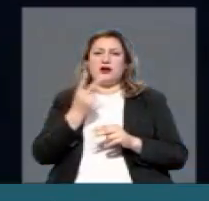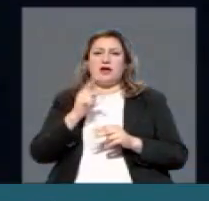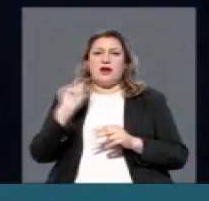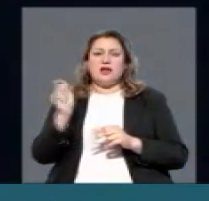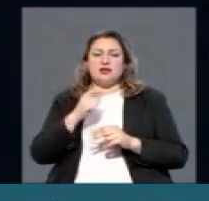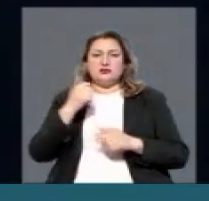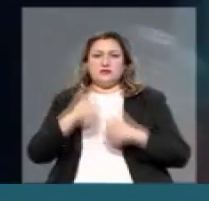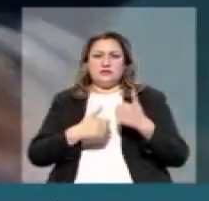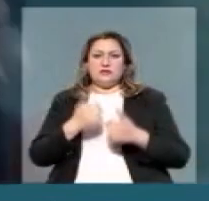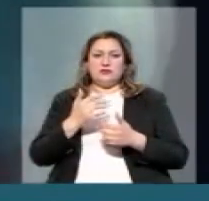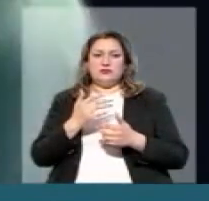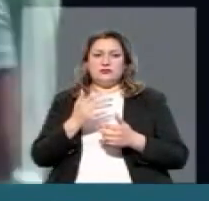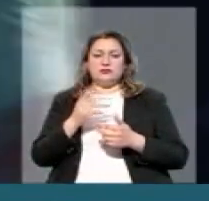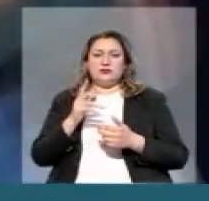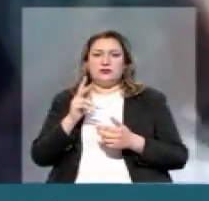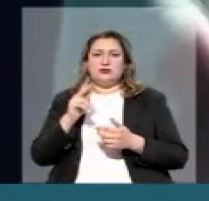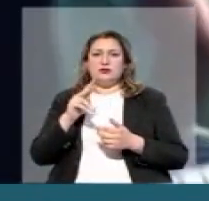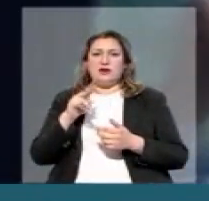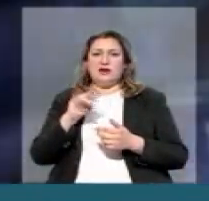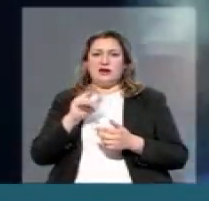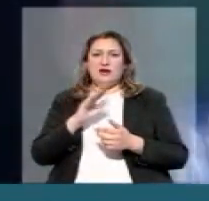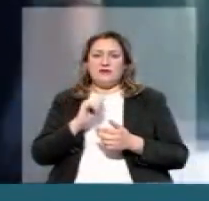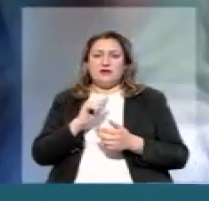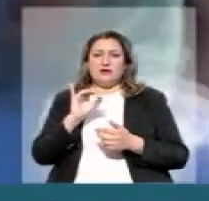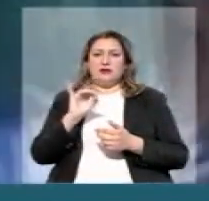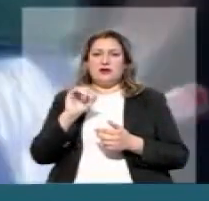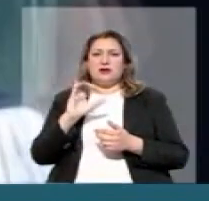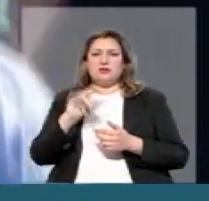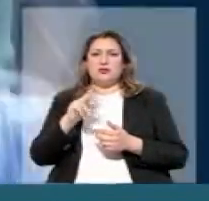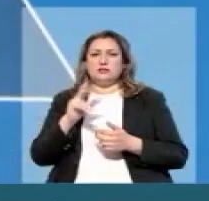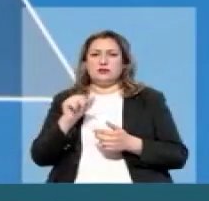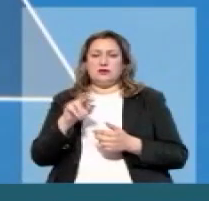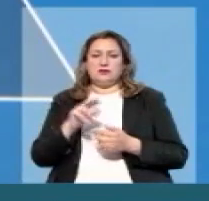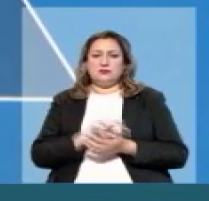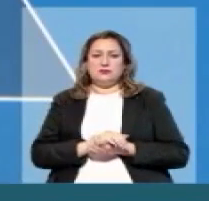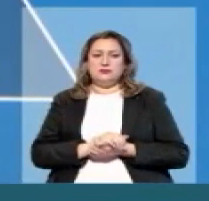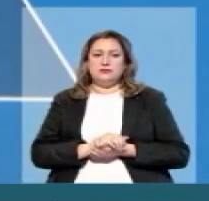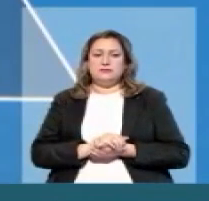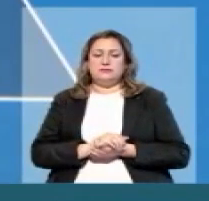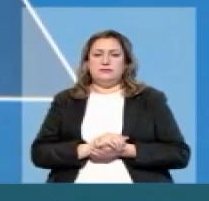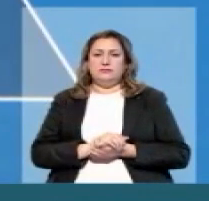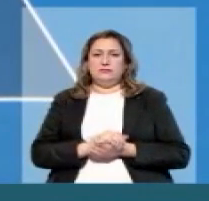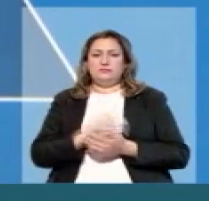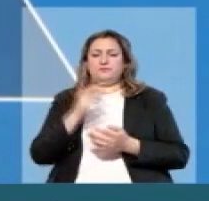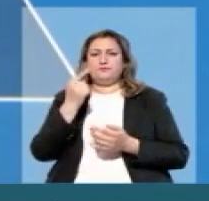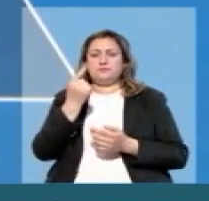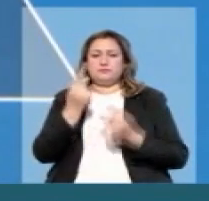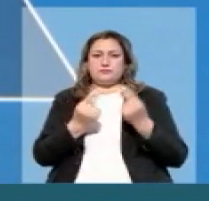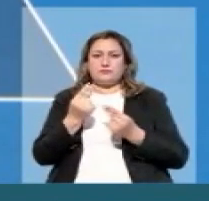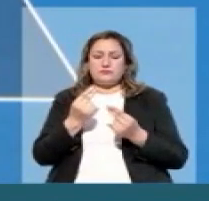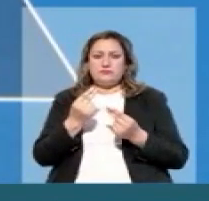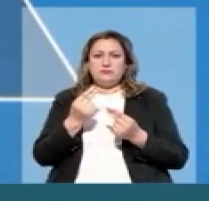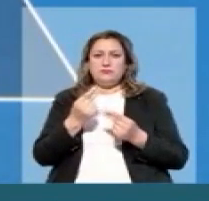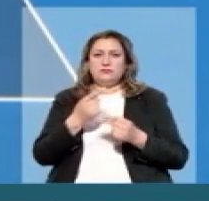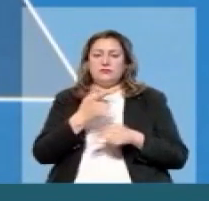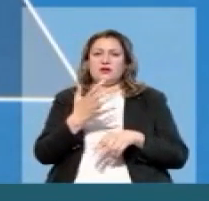Қазақстанды германиялық жұп таразы басын аудара білді. 6-4 екінші сетте есеп 4-5 болған кезде Данилина мен Фридзам